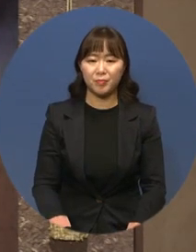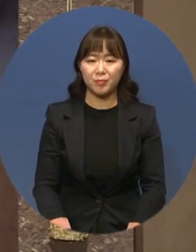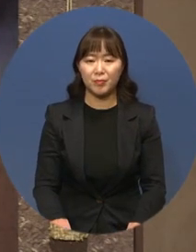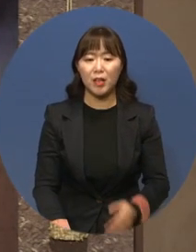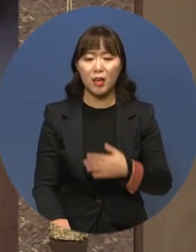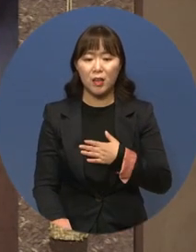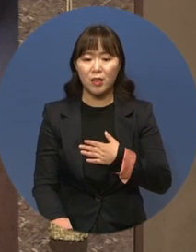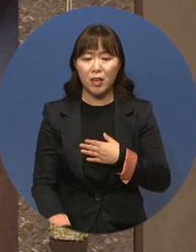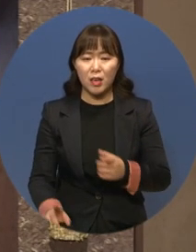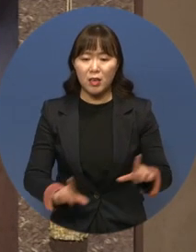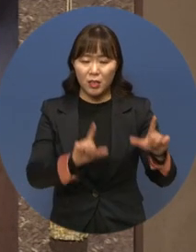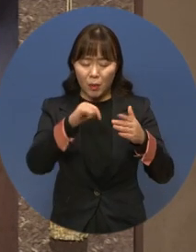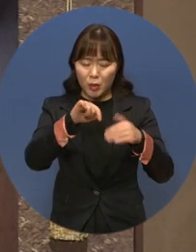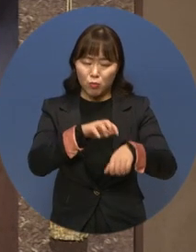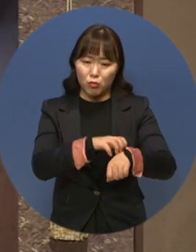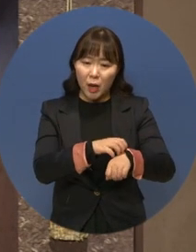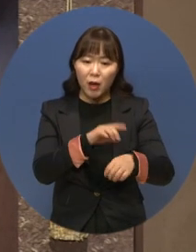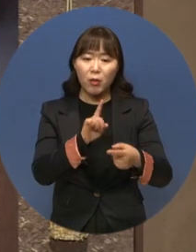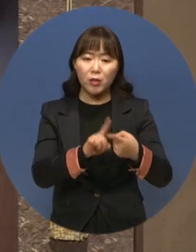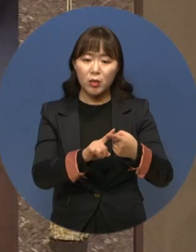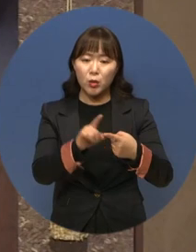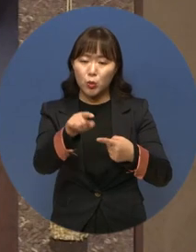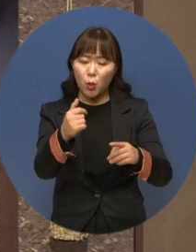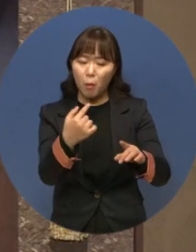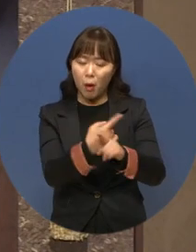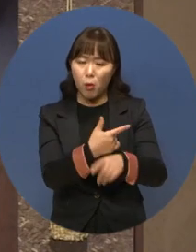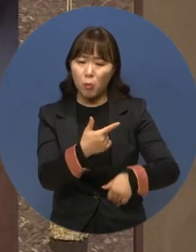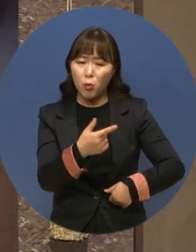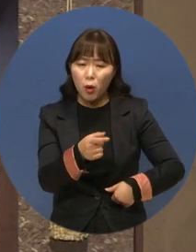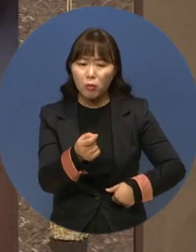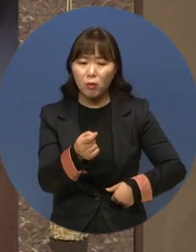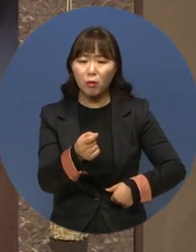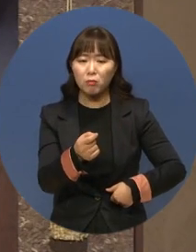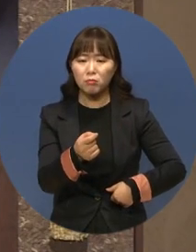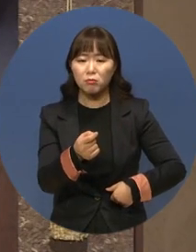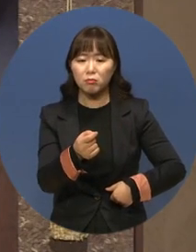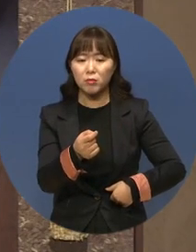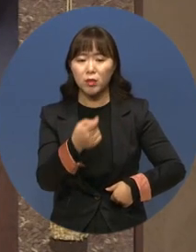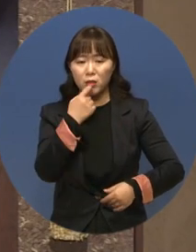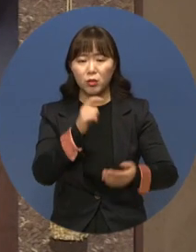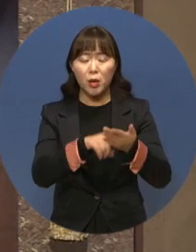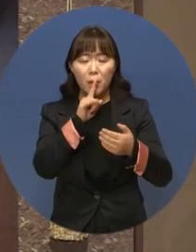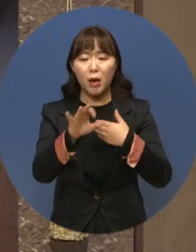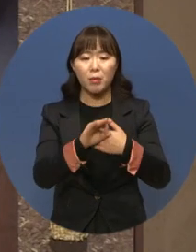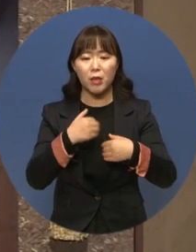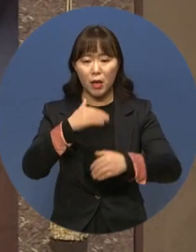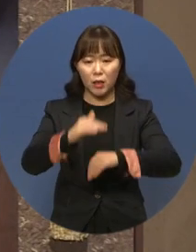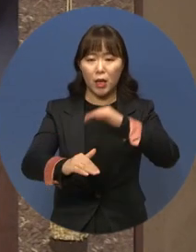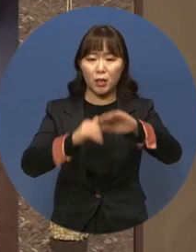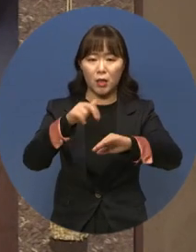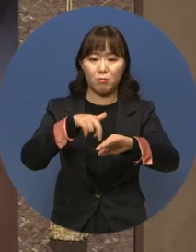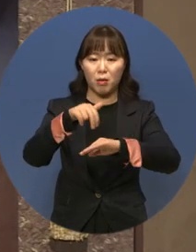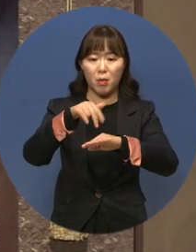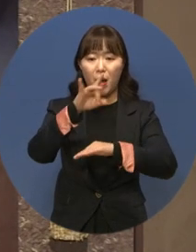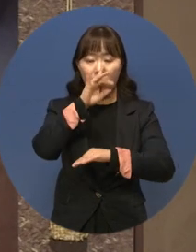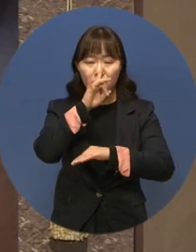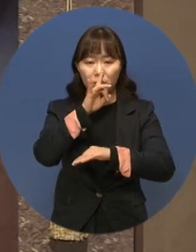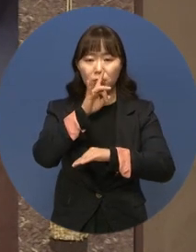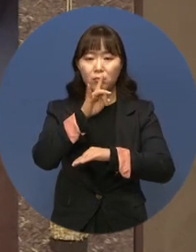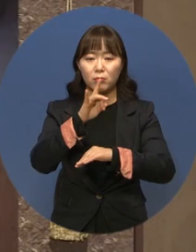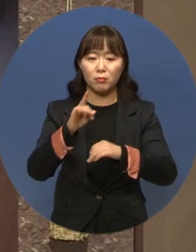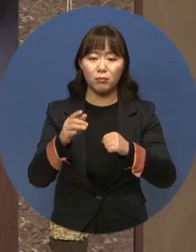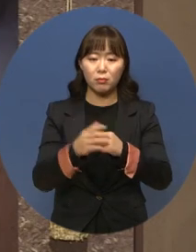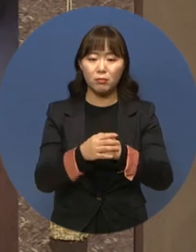내 삶 안에서 좀 불편한 부분들을 네. 이건 조금 바꿔야 되는데 뭐 쉽게 얘기해서 제가 계단을 못 올라가잖아요. 네네. 계단.